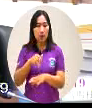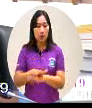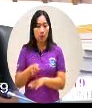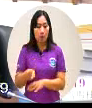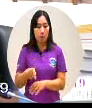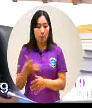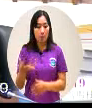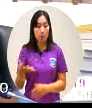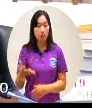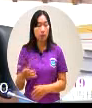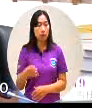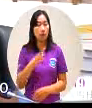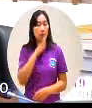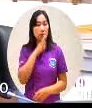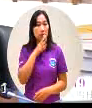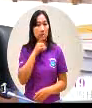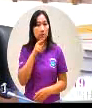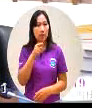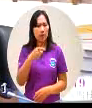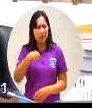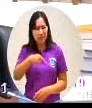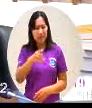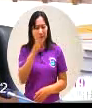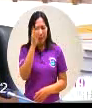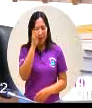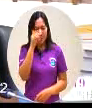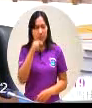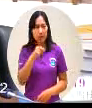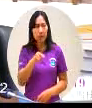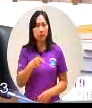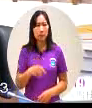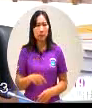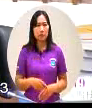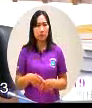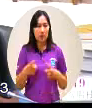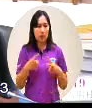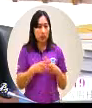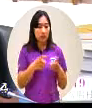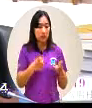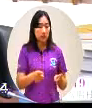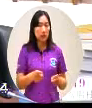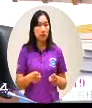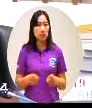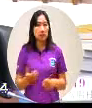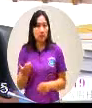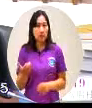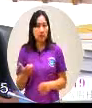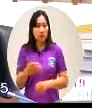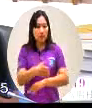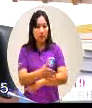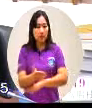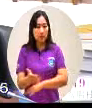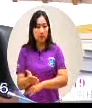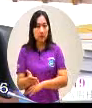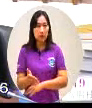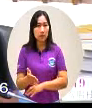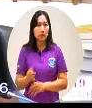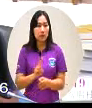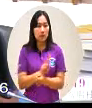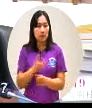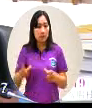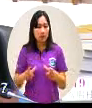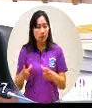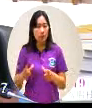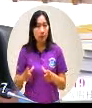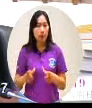后，你会当迄个 检测看卖 下嘛？ 我做做调查， 是不是小港坚定港啊？佮包括林门这种带状的热带港啊，佮内